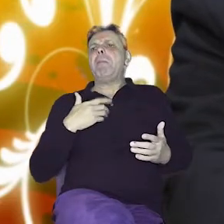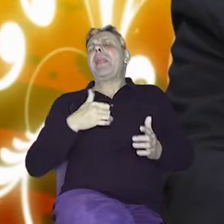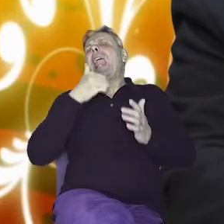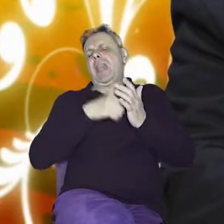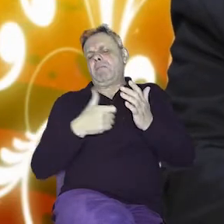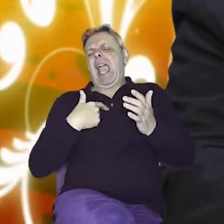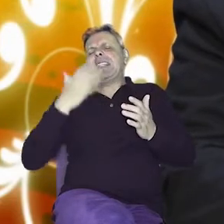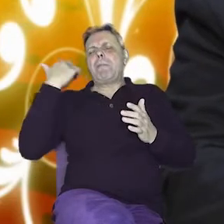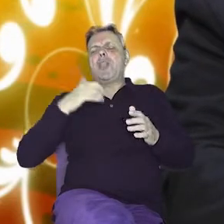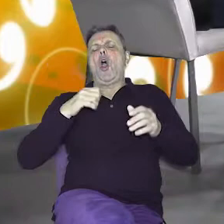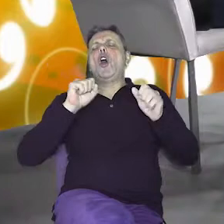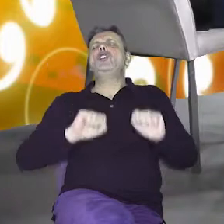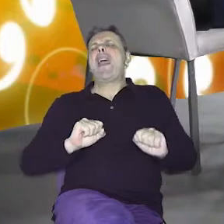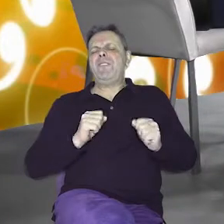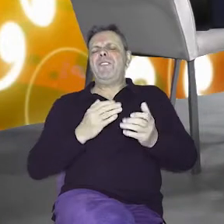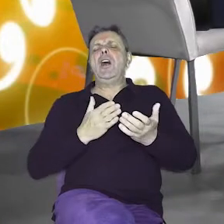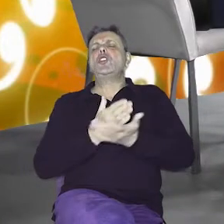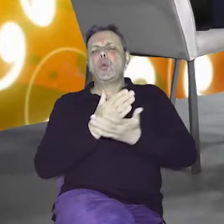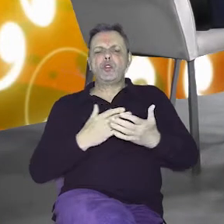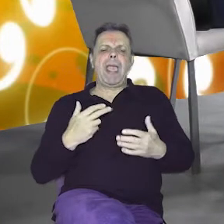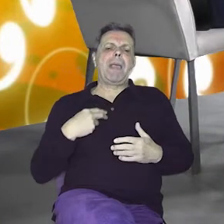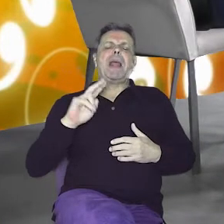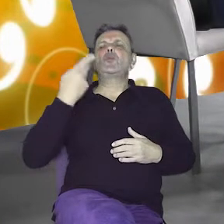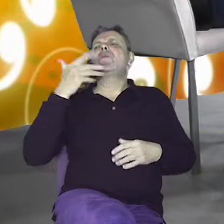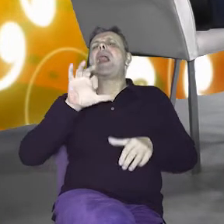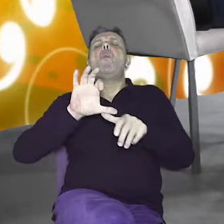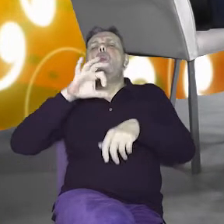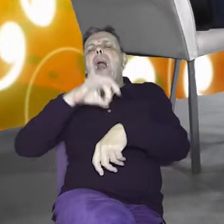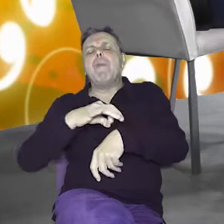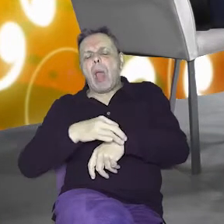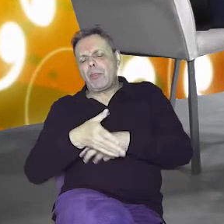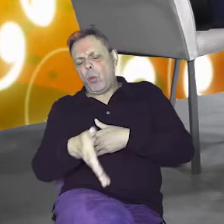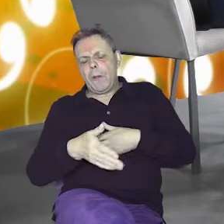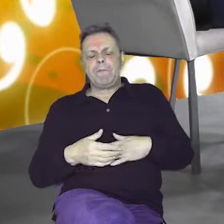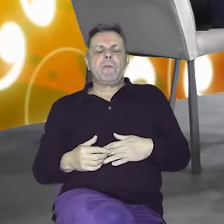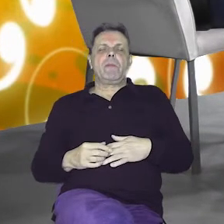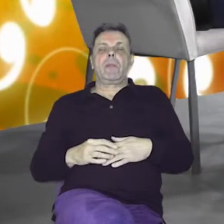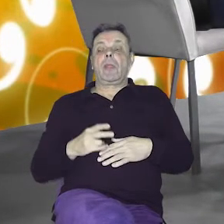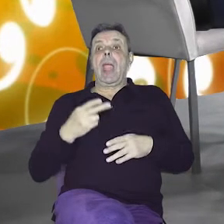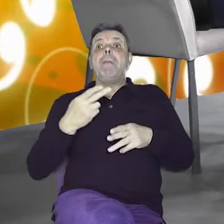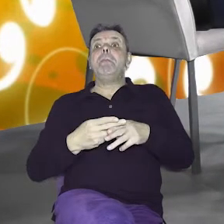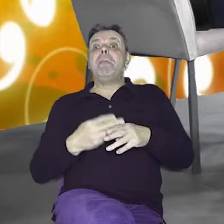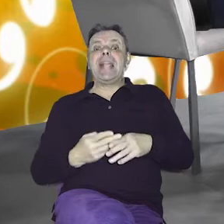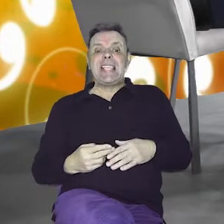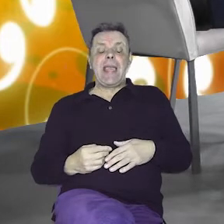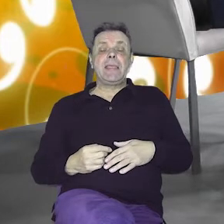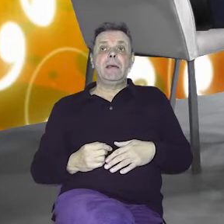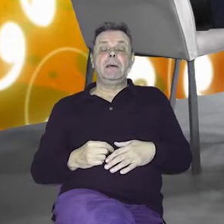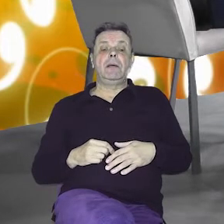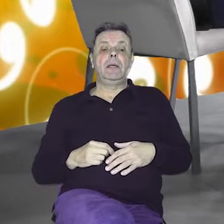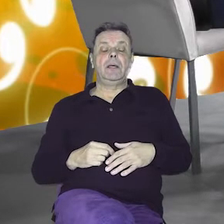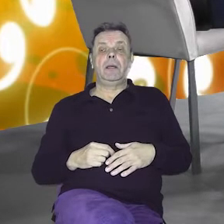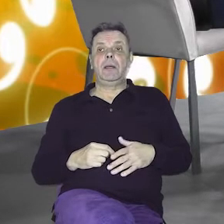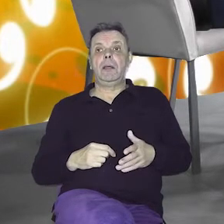bio sam šef službe, zvali su me u ambulantu dole, pacijent, uglavnom da skratim priču, to